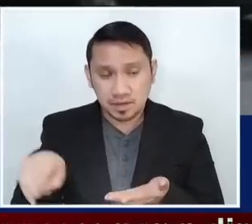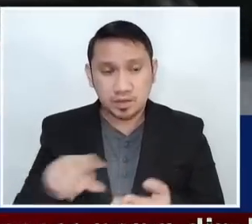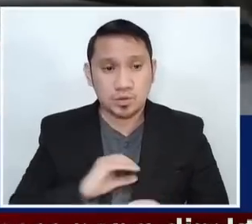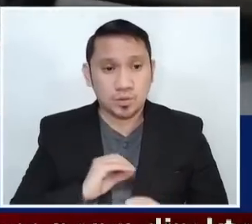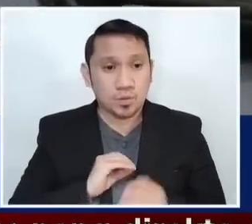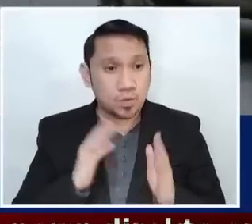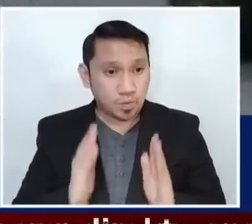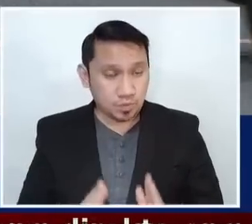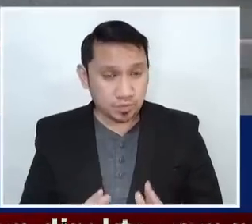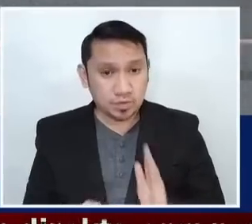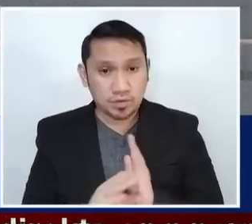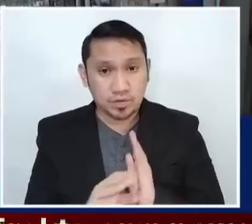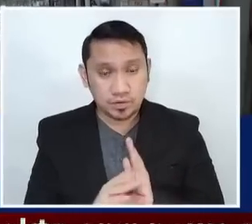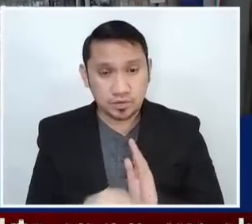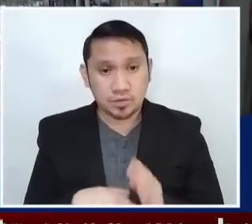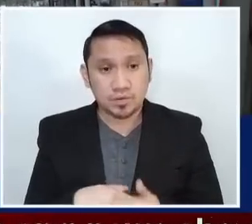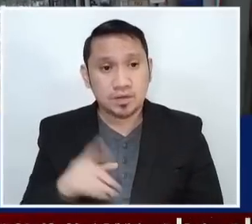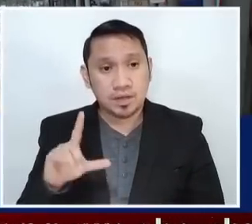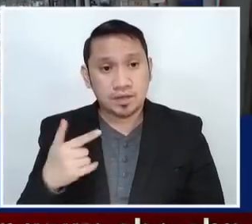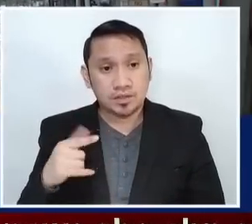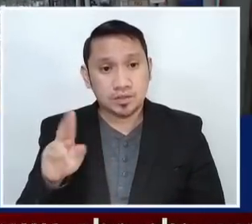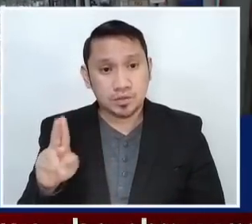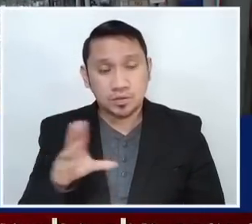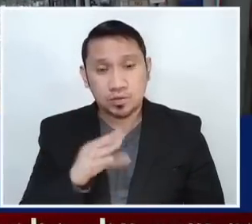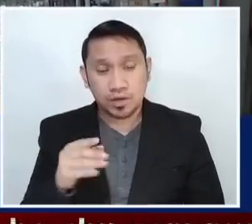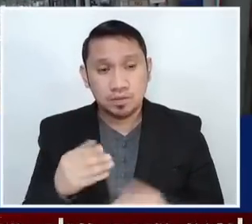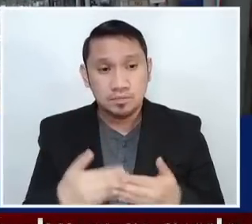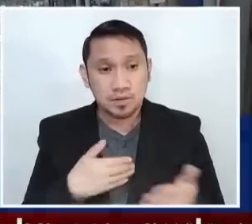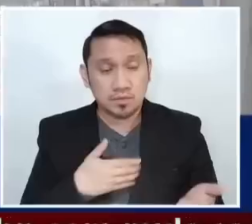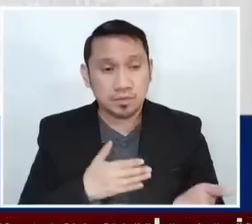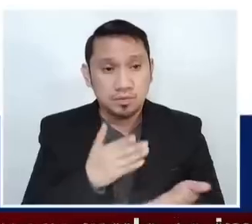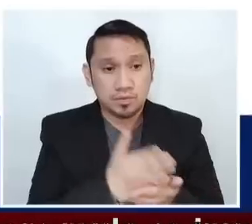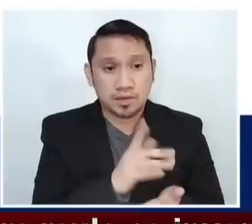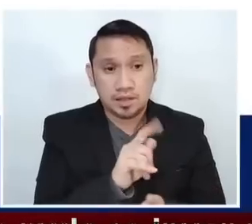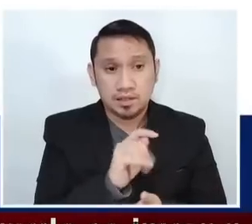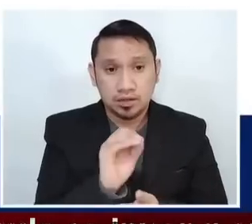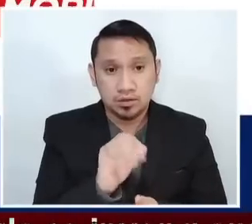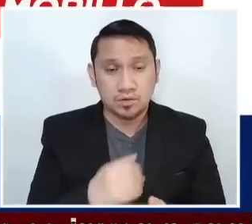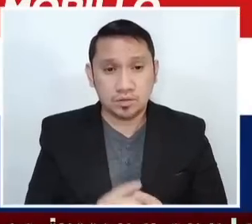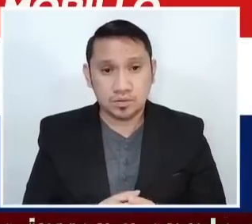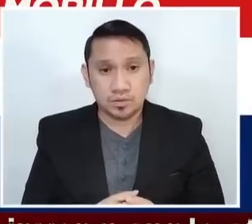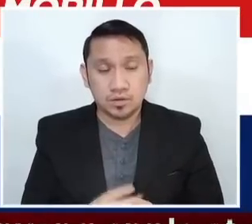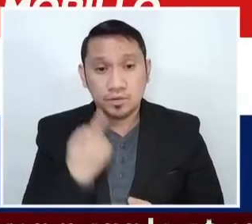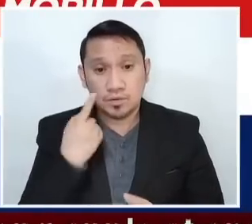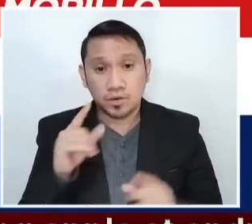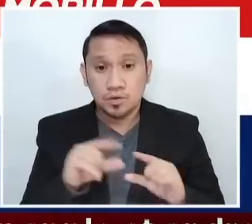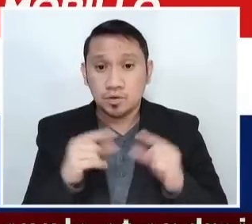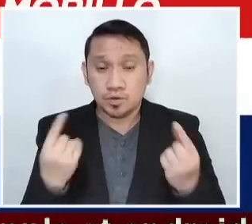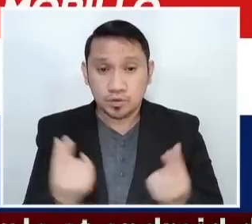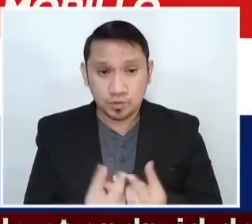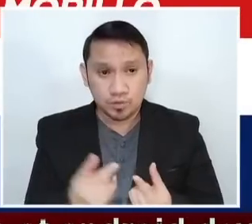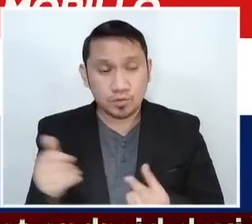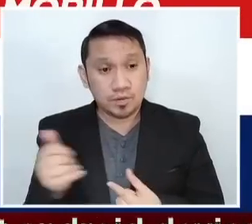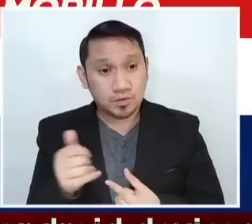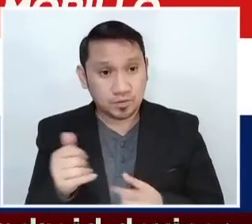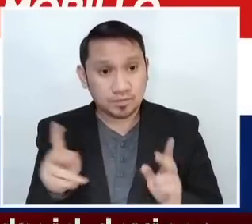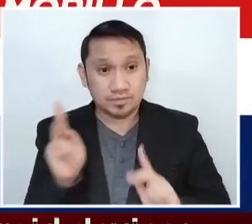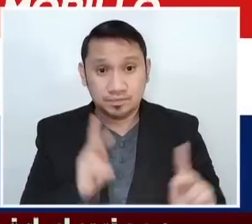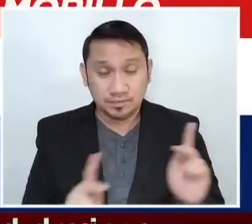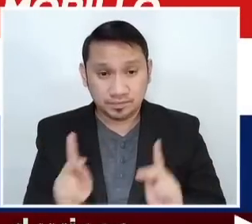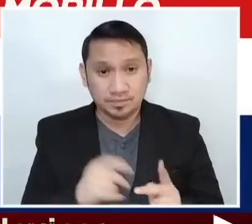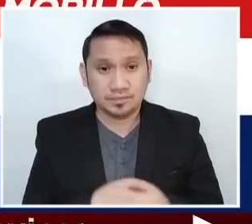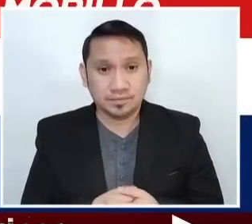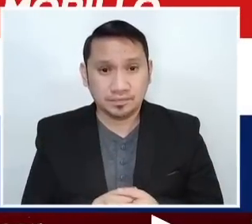ng sasakyan ng multa sa LGU bago pumunta ng LTO. Para naman sa grupo ng mga commuter na The Passenger